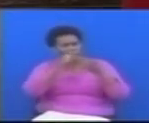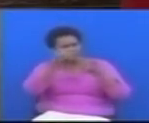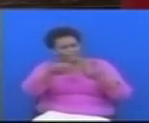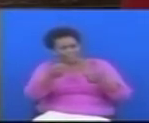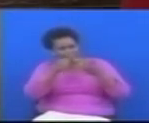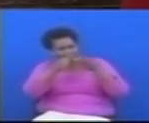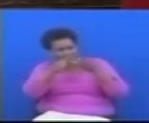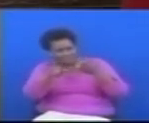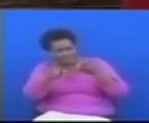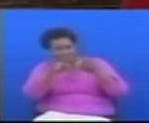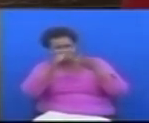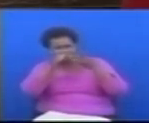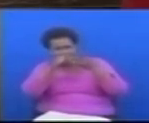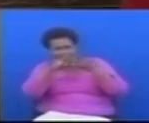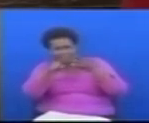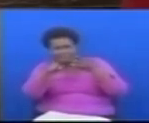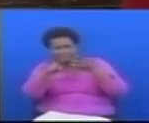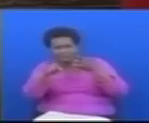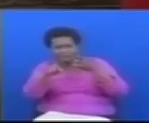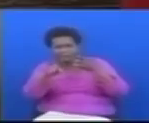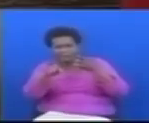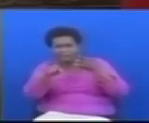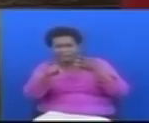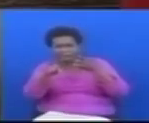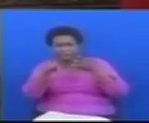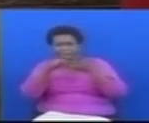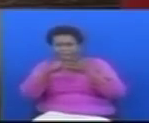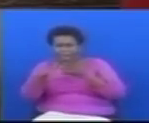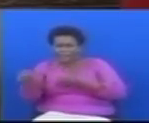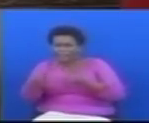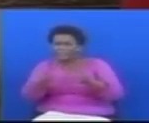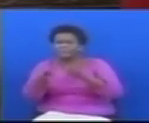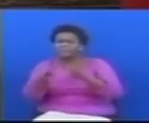Kidi na kitongoji kimoja Gumanga?